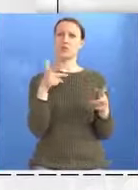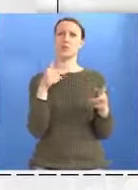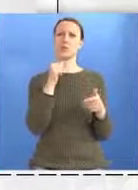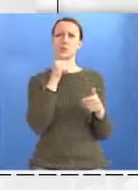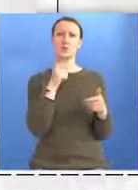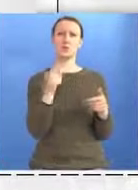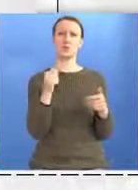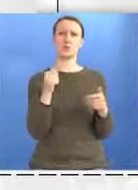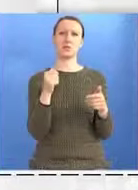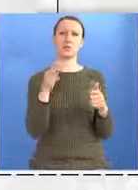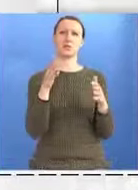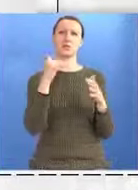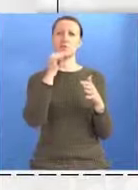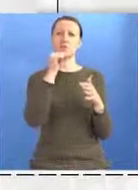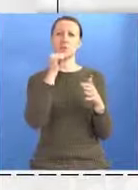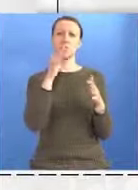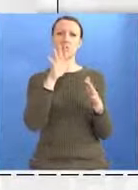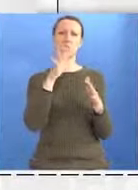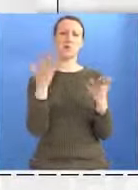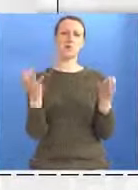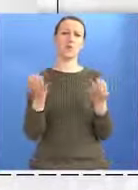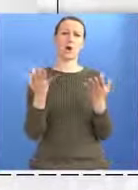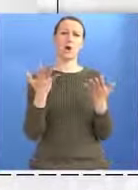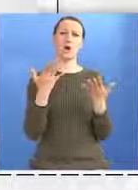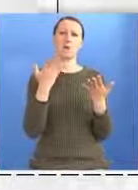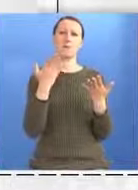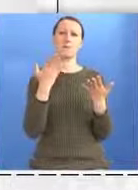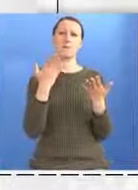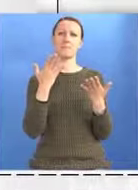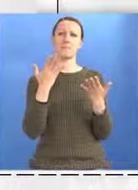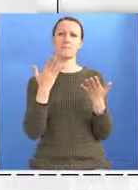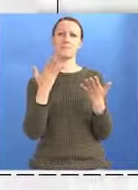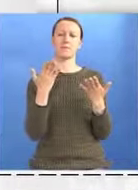i pošto je voda ovako kao u ovom recimo